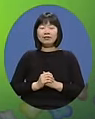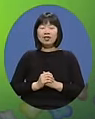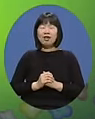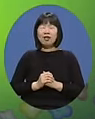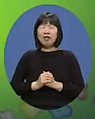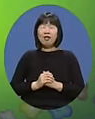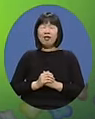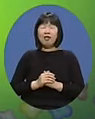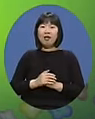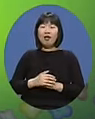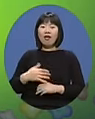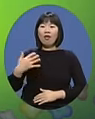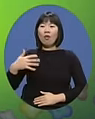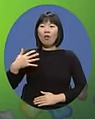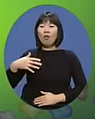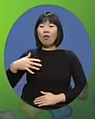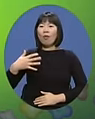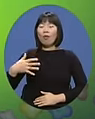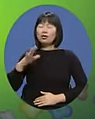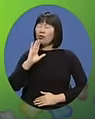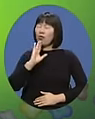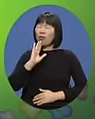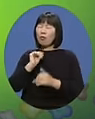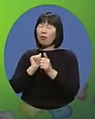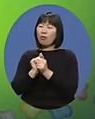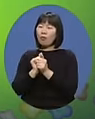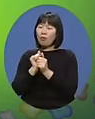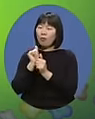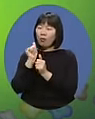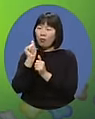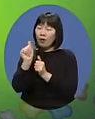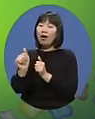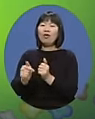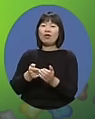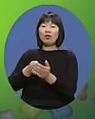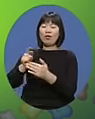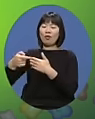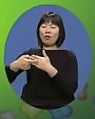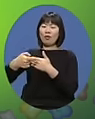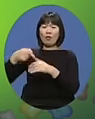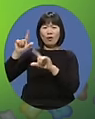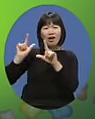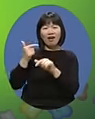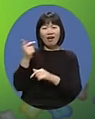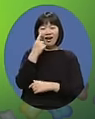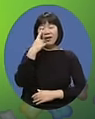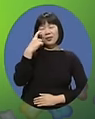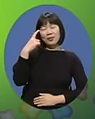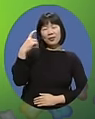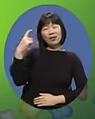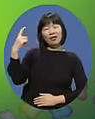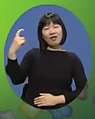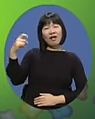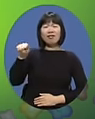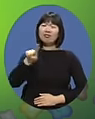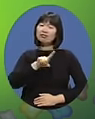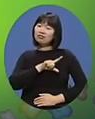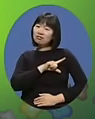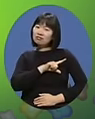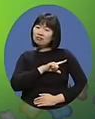어머머, 어쩜 저렇게 잘생겼을까? 조각 같은 외모, 너무 멋있다. 저